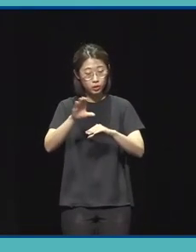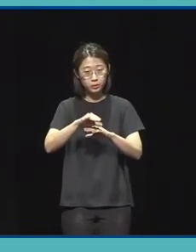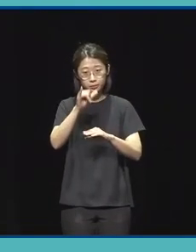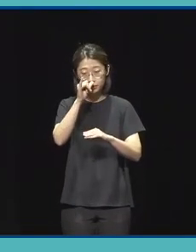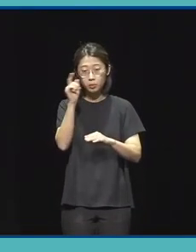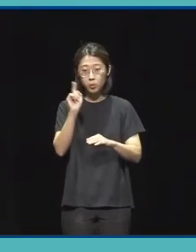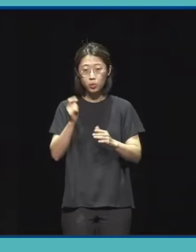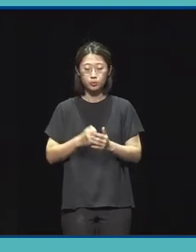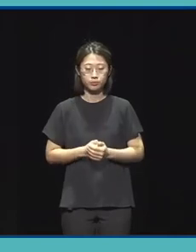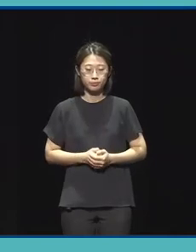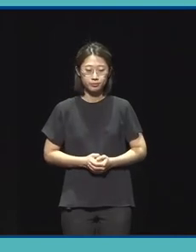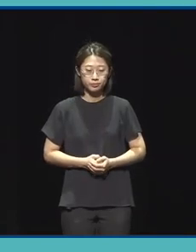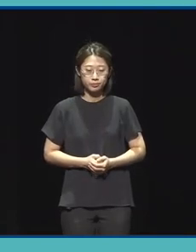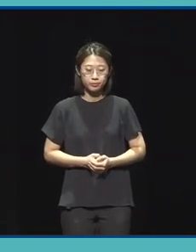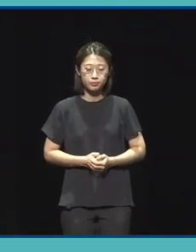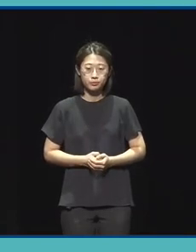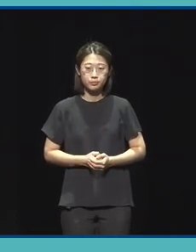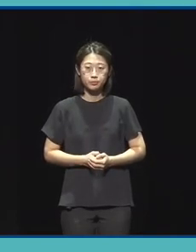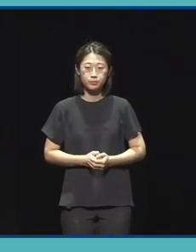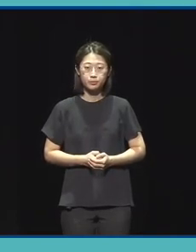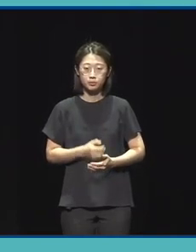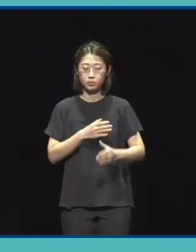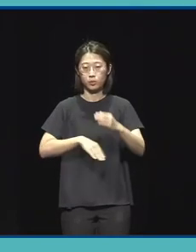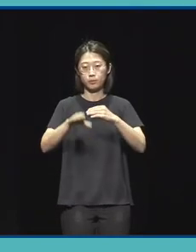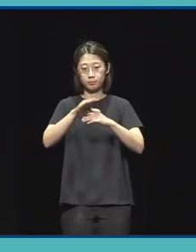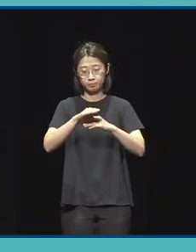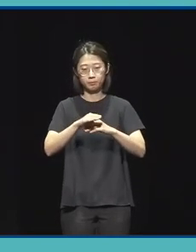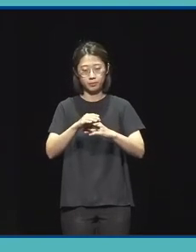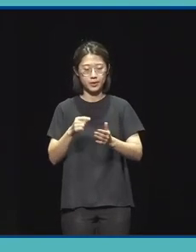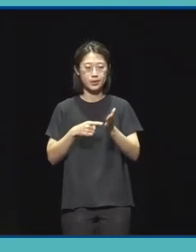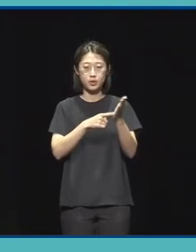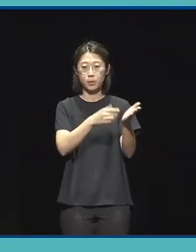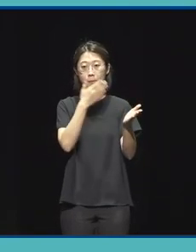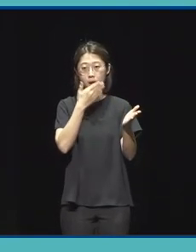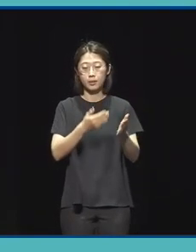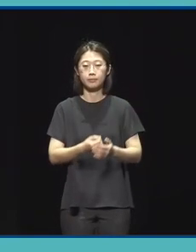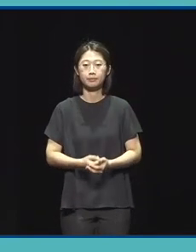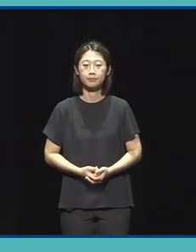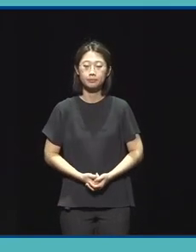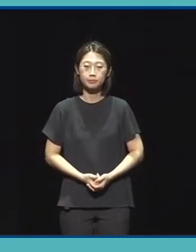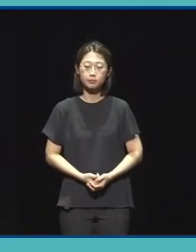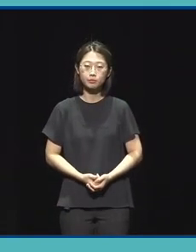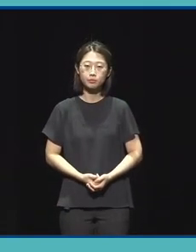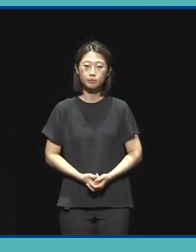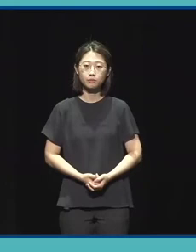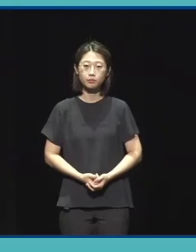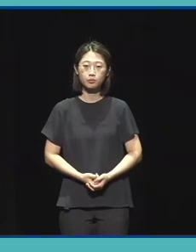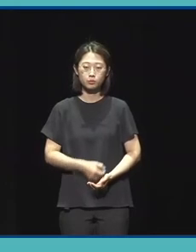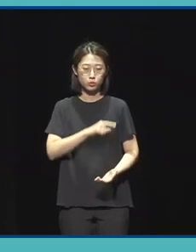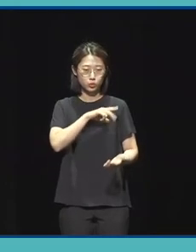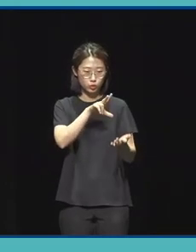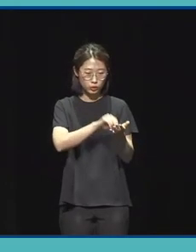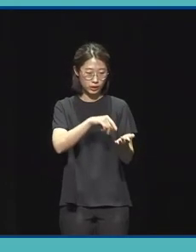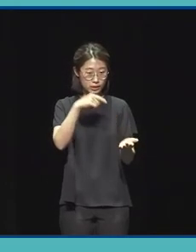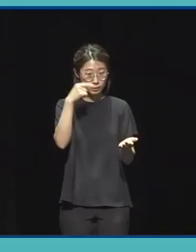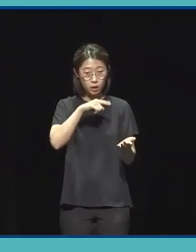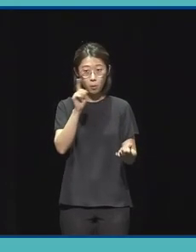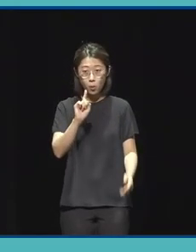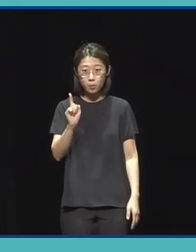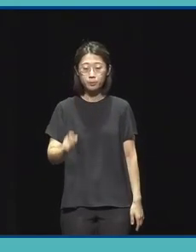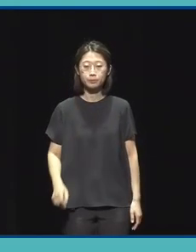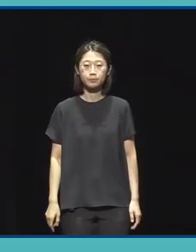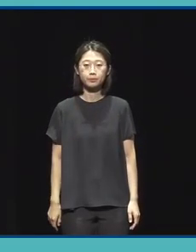예술공간까지 좀 더 포함해서 신청을 할 수 있다는 부분이 있고요 주제 심화형은